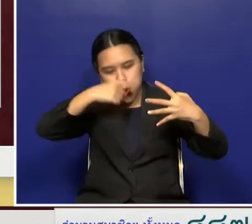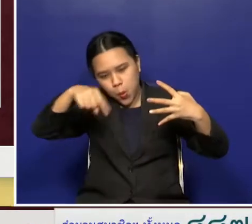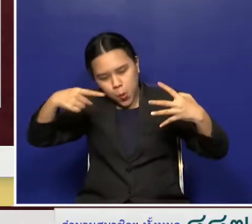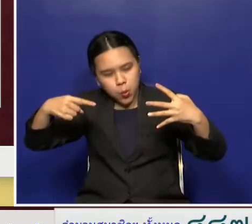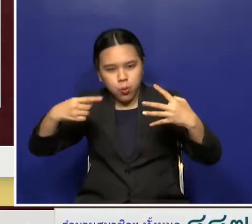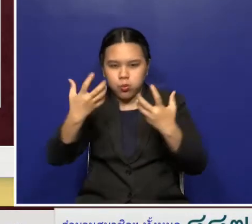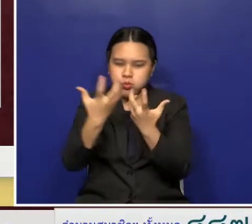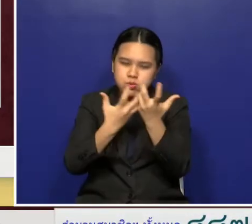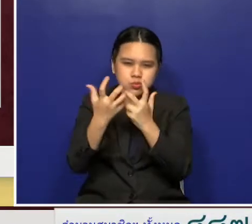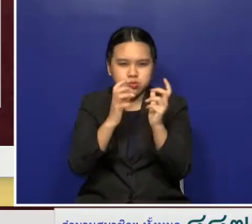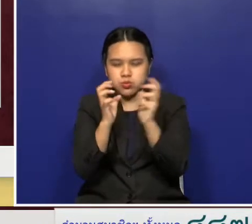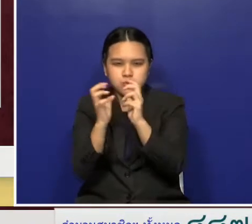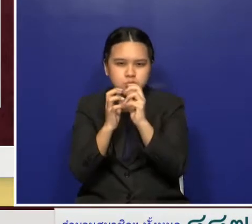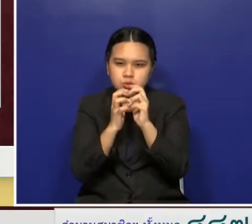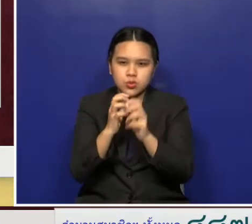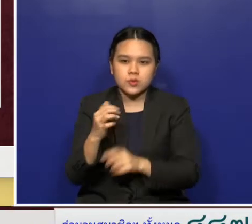เพา